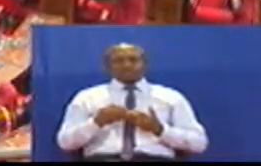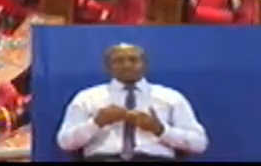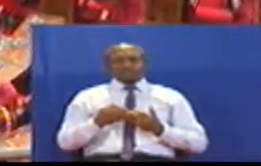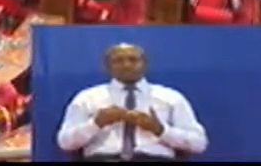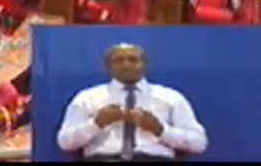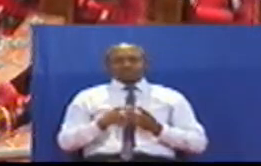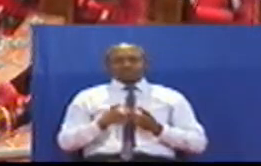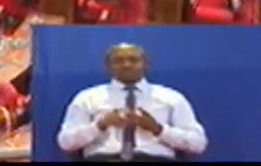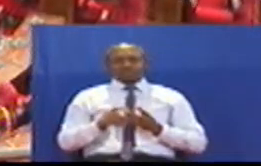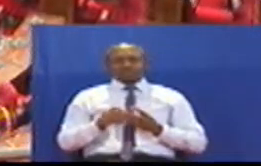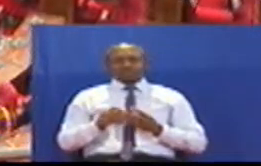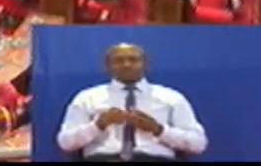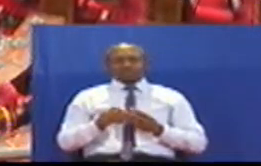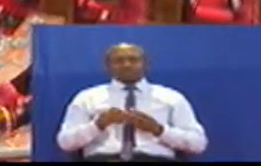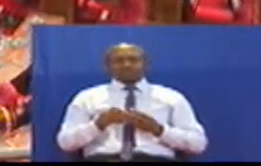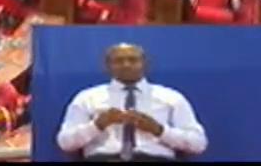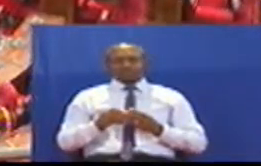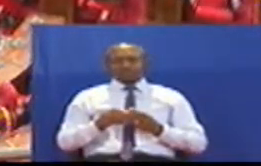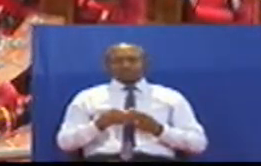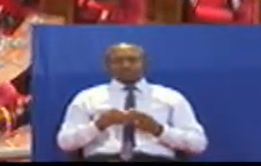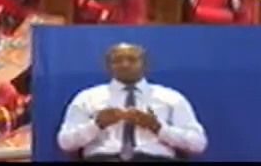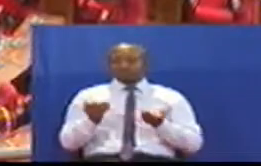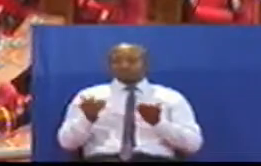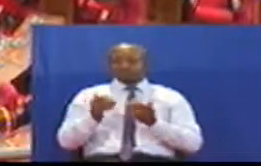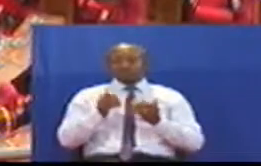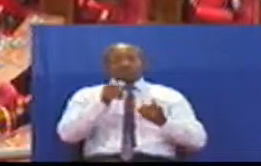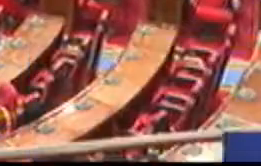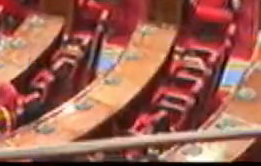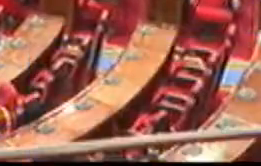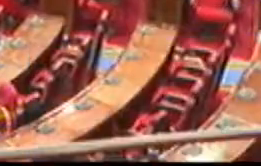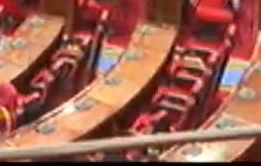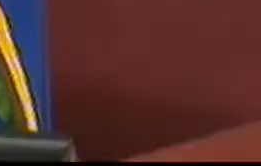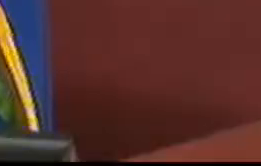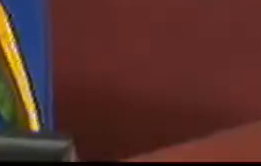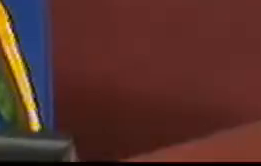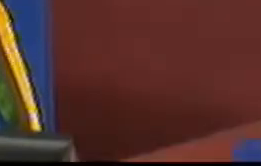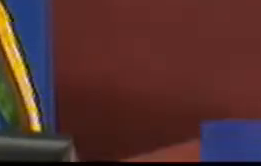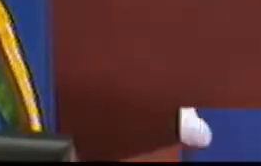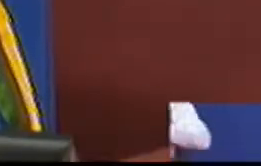uchangiaji wetu umeenda vizuri mpaka sasa, kwa kweli wengi wameweza kuchangia na